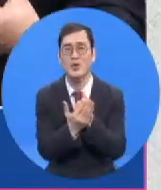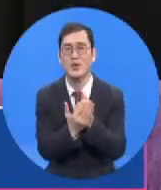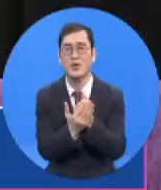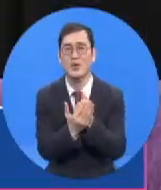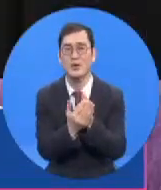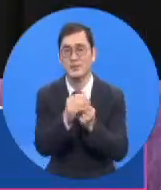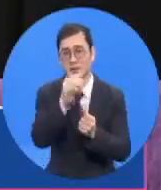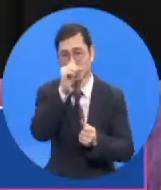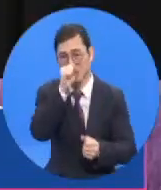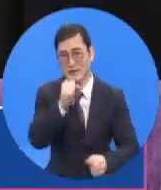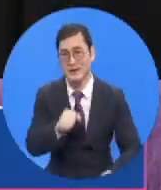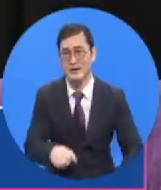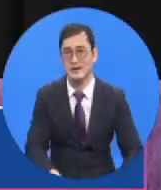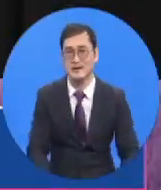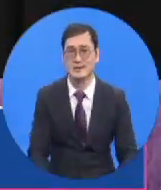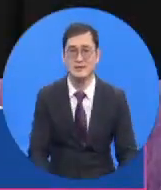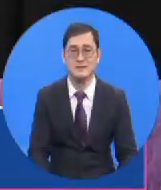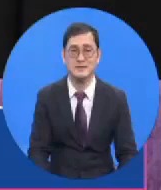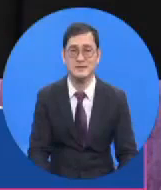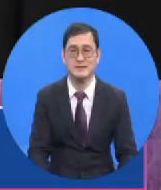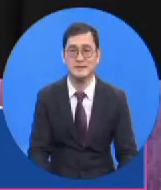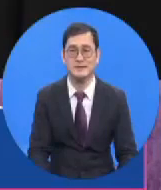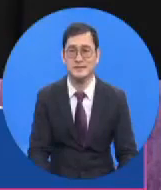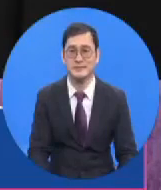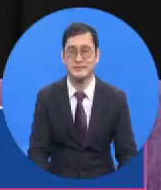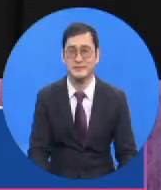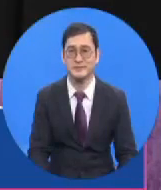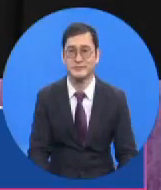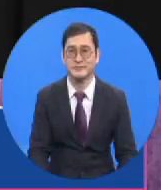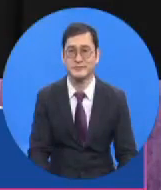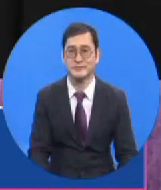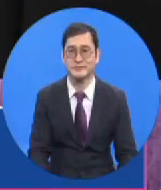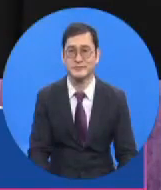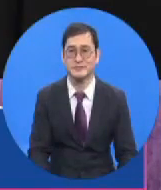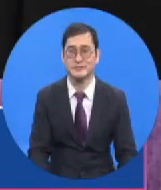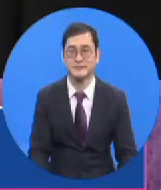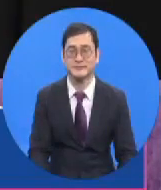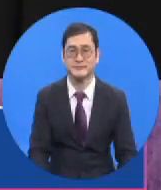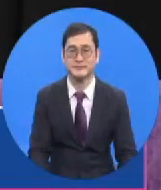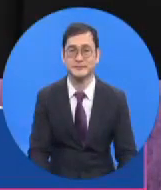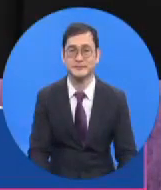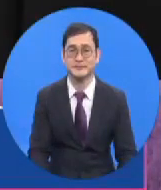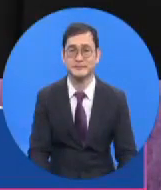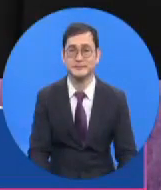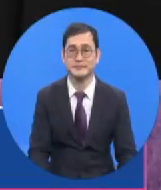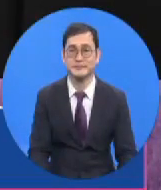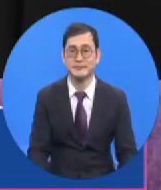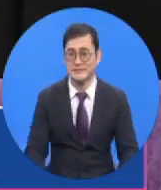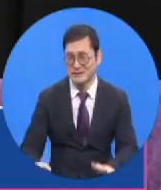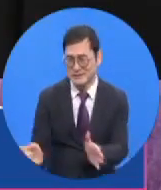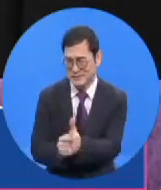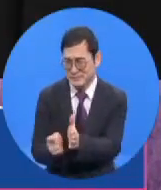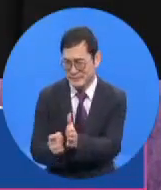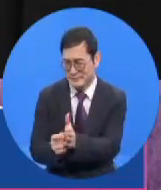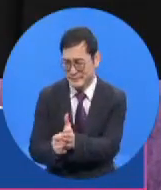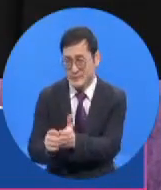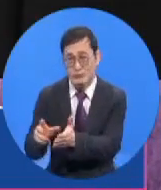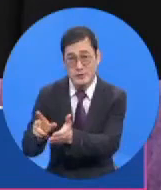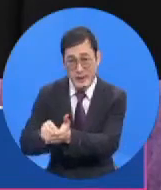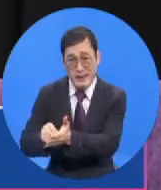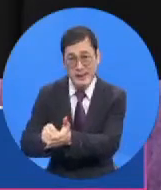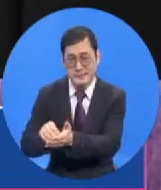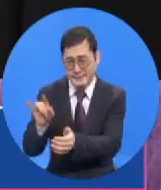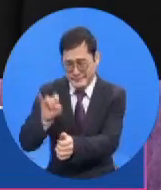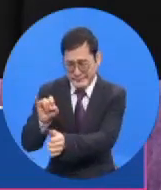받아들이고 보완하는 측면에 저희가 부족한 것을 보완하는 측면을 제안해 주시고 이래서 지금 어떤 시급한 이런 국민의 어떤 고통을